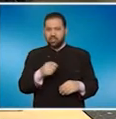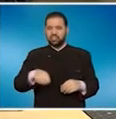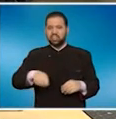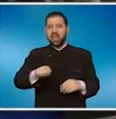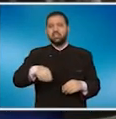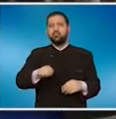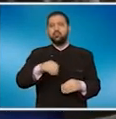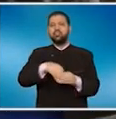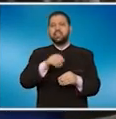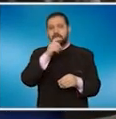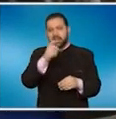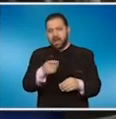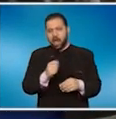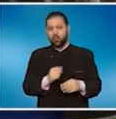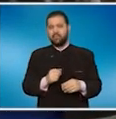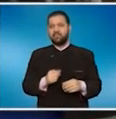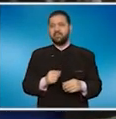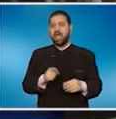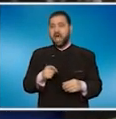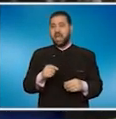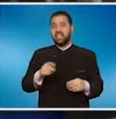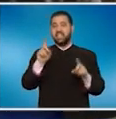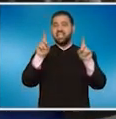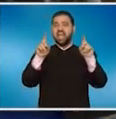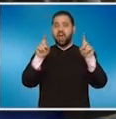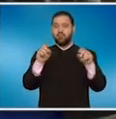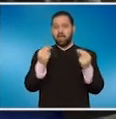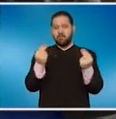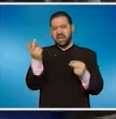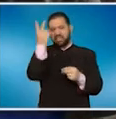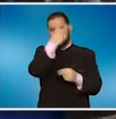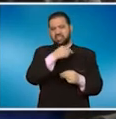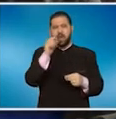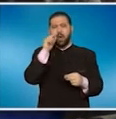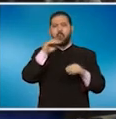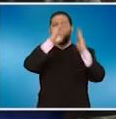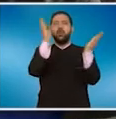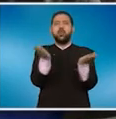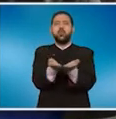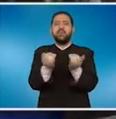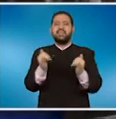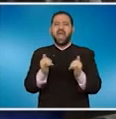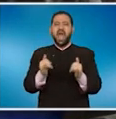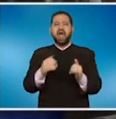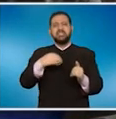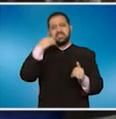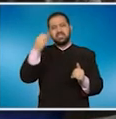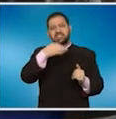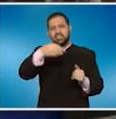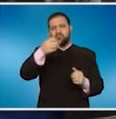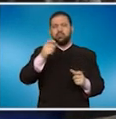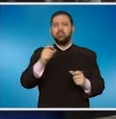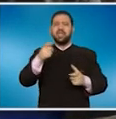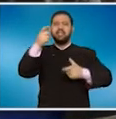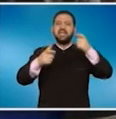rău. Începătorii, stăpânii, puteri și așa mai departe, are celui rău. Sigur că omul modern Când se vorbește